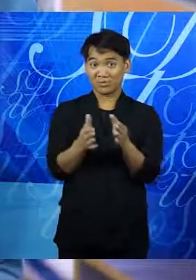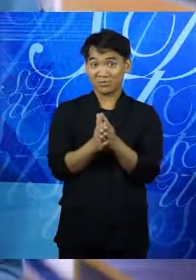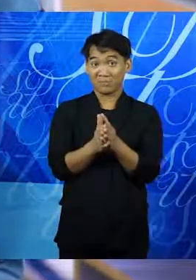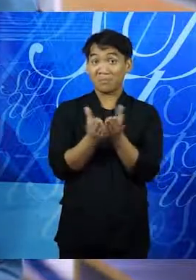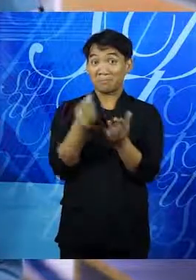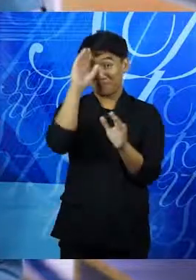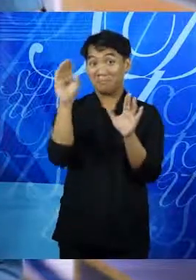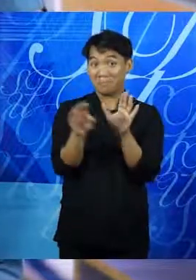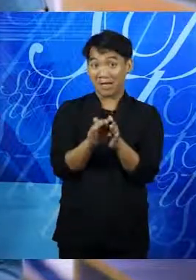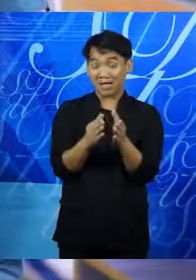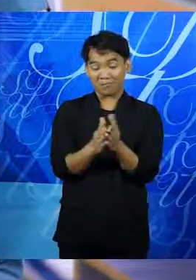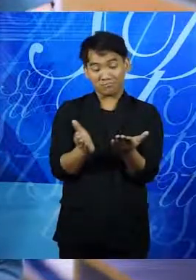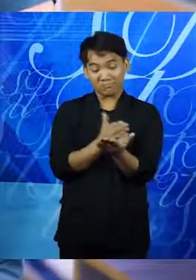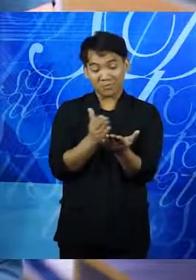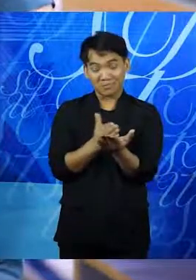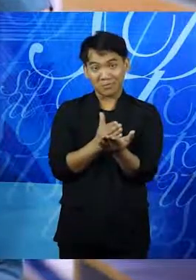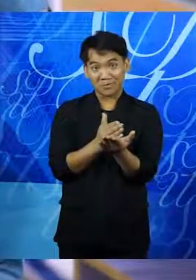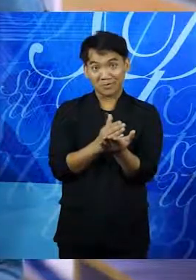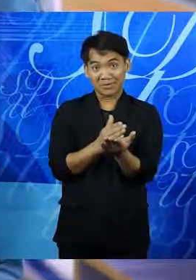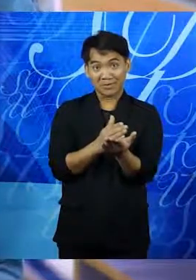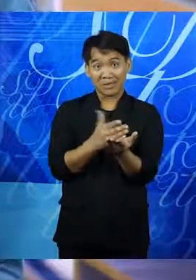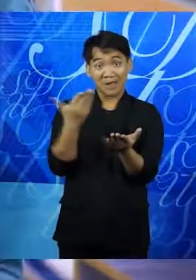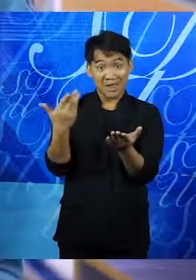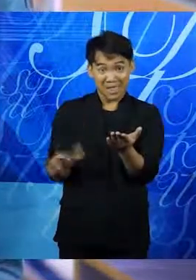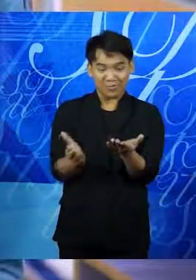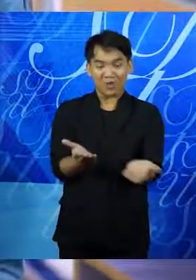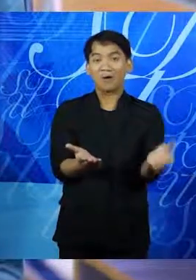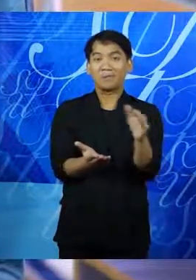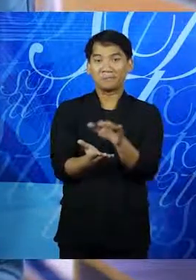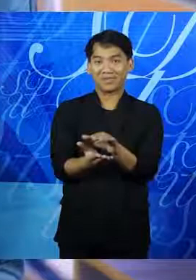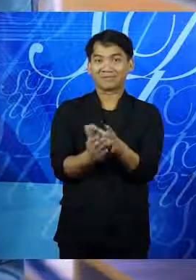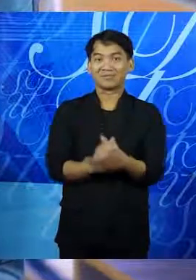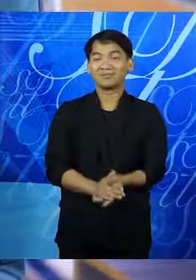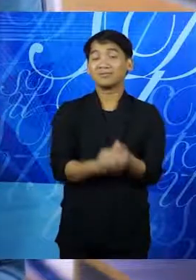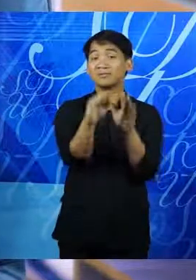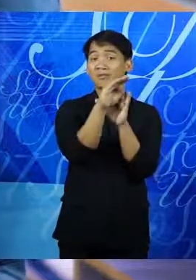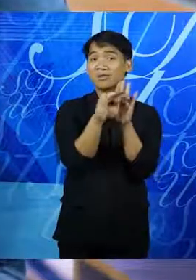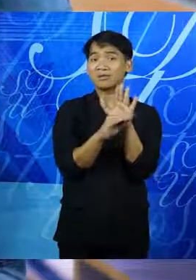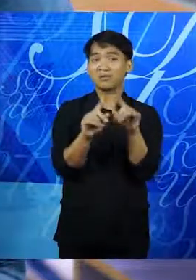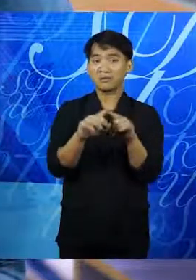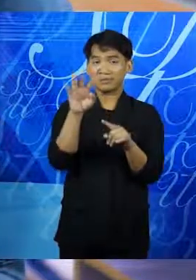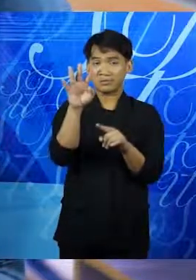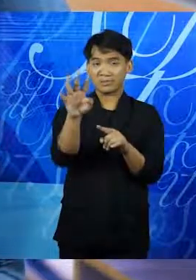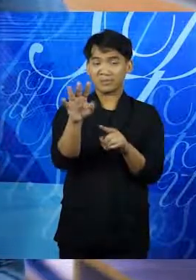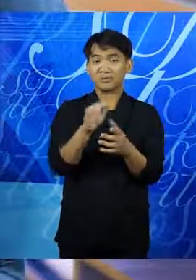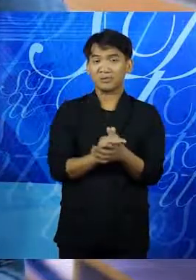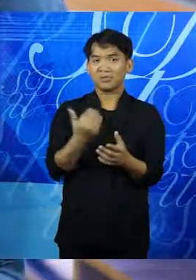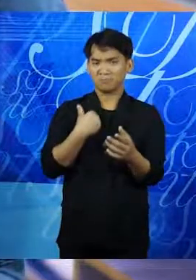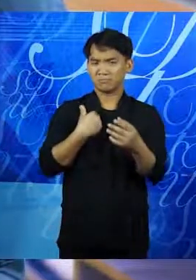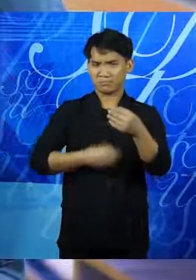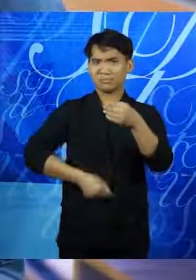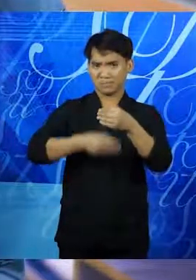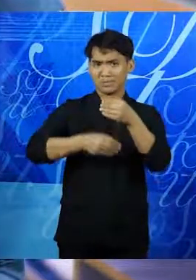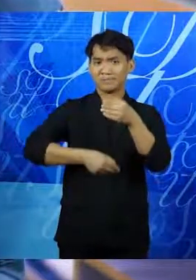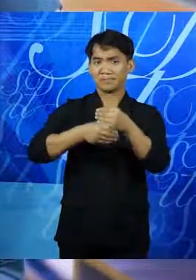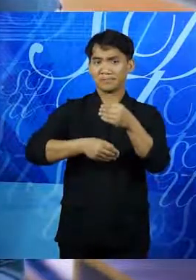คะก็จะปิดไว้อย่างนี้ทีนี้ในตอนที่4นี้นะคะขั้นตอนที่4เราก็จะมีเพิ่มเติมในเรื่อง